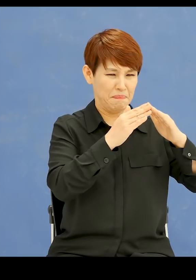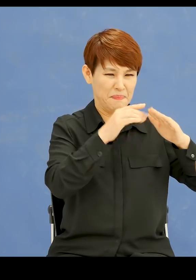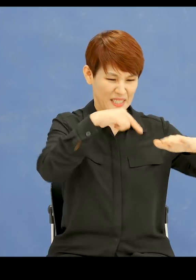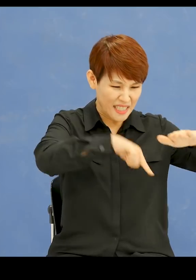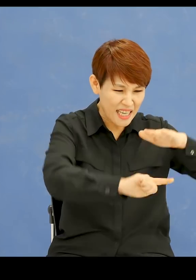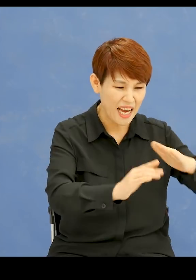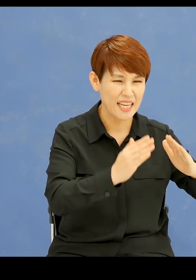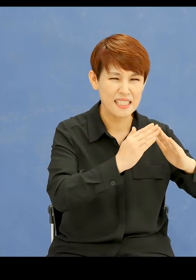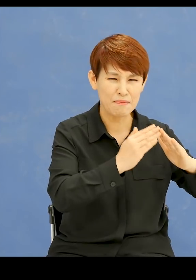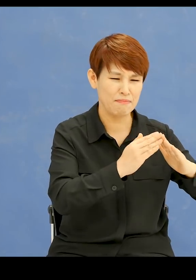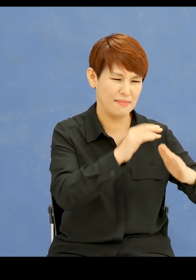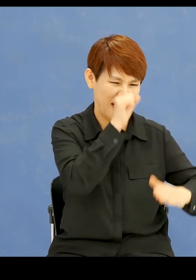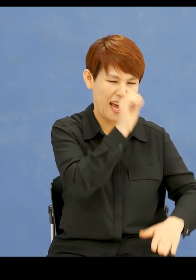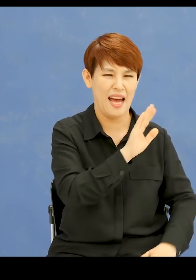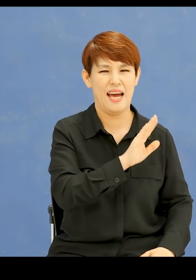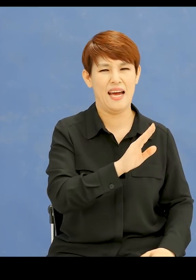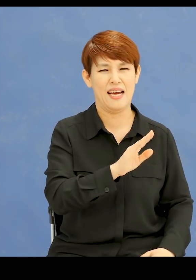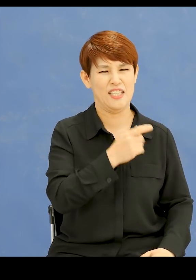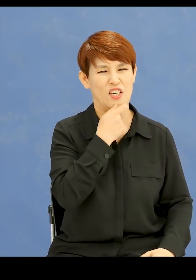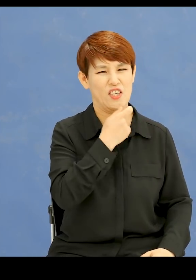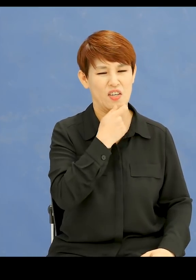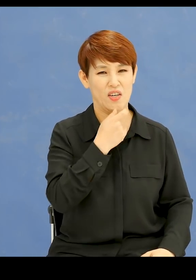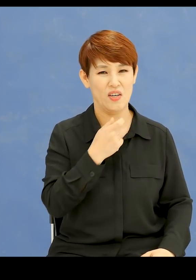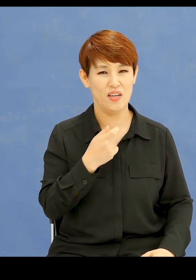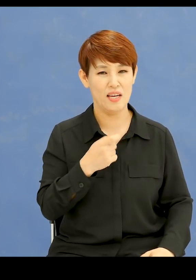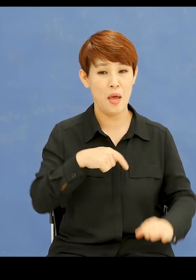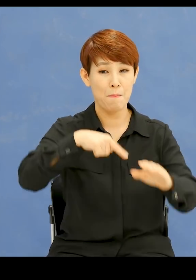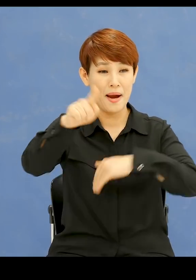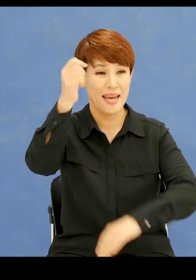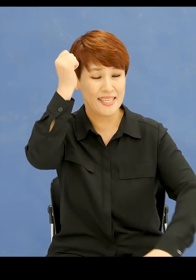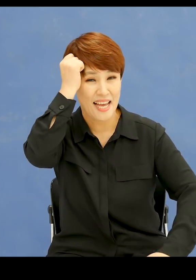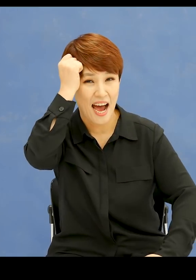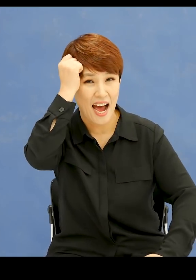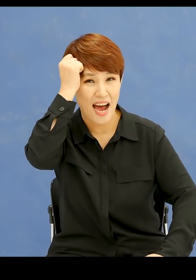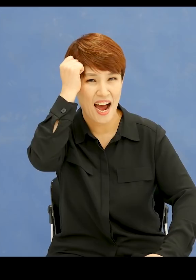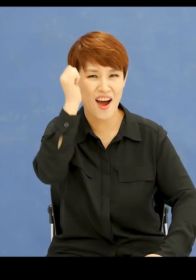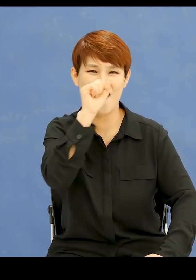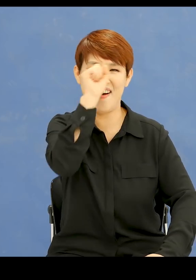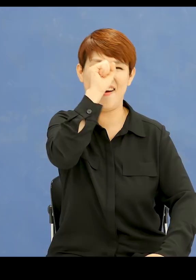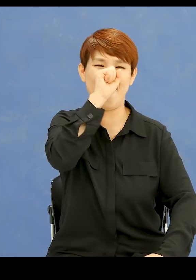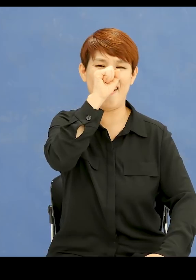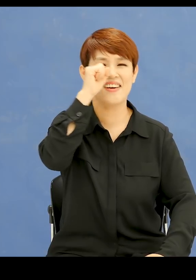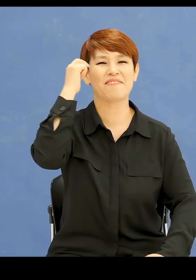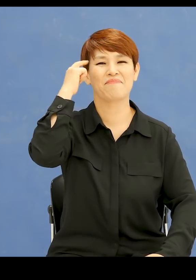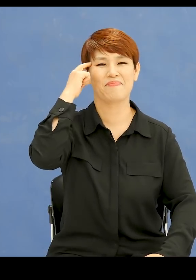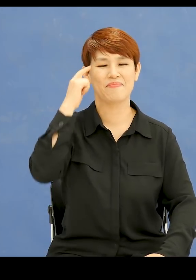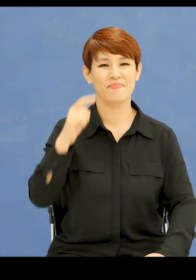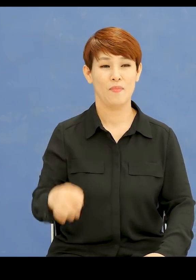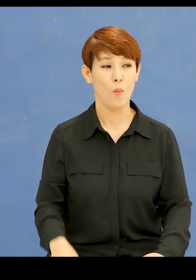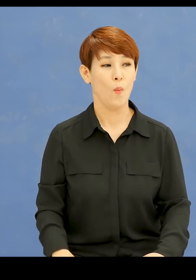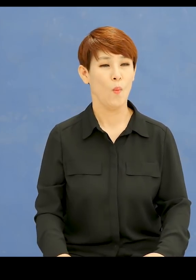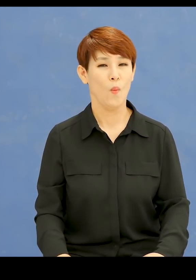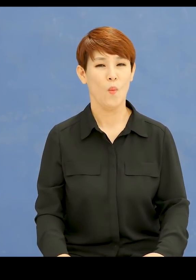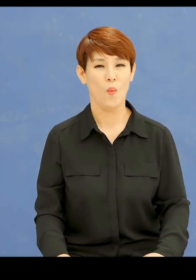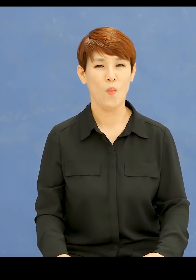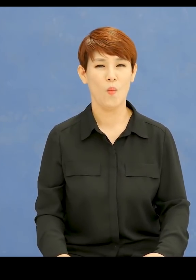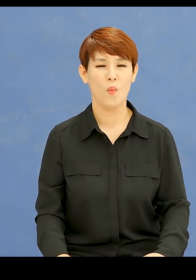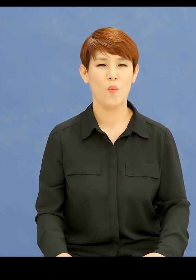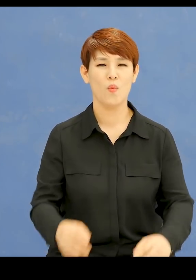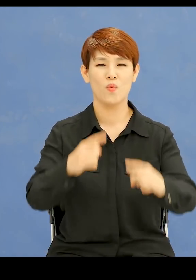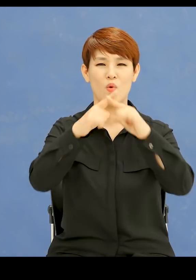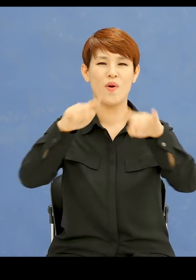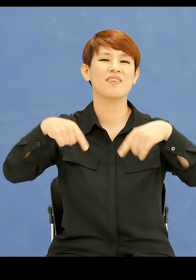집도 싫었고 그리고 집에서 안 자고 밖에서 잔다는 것 자체가 너무 좋은 거야. 외박하는 게 그게 너무 좋은